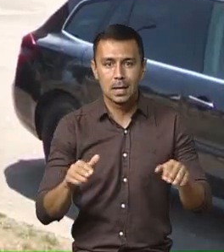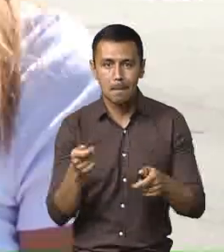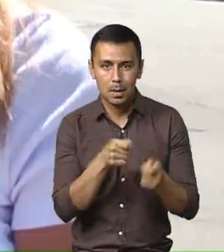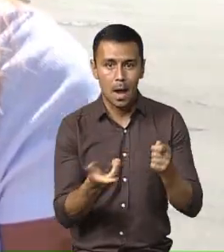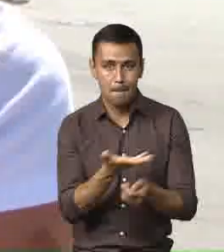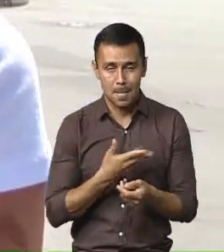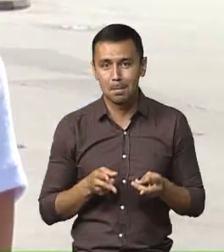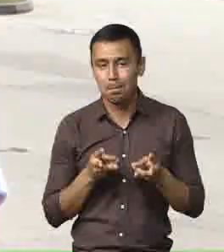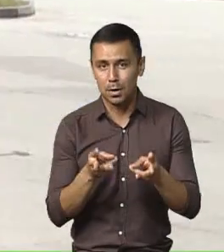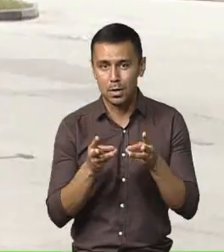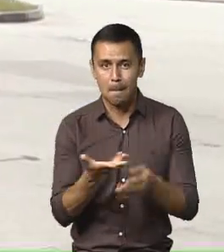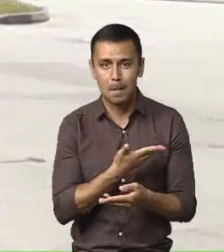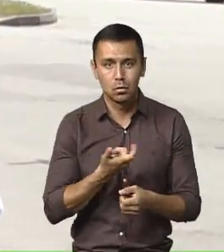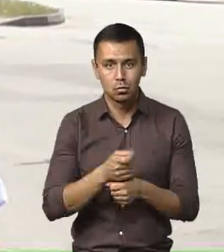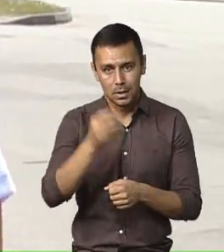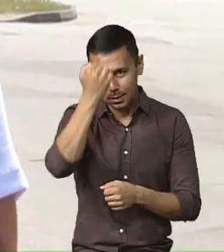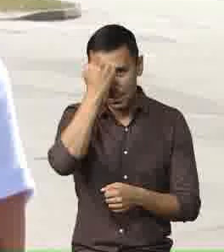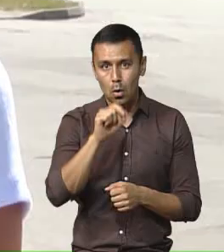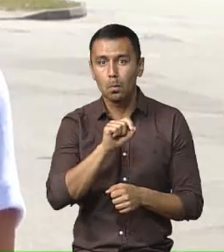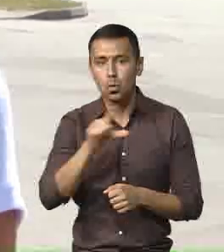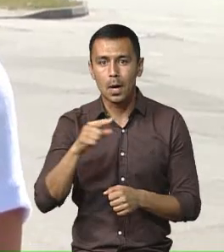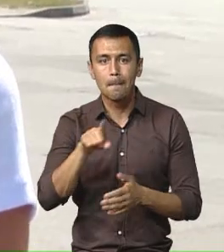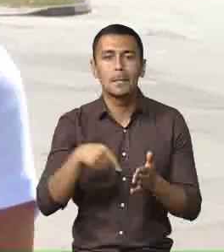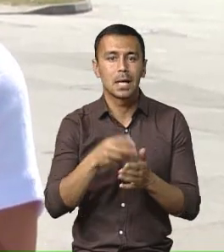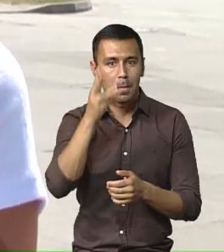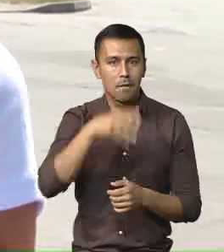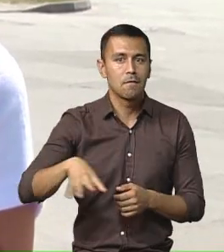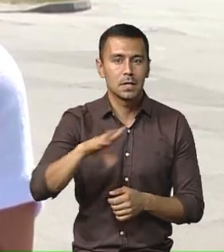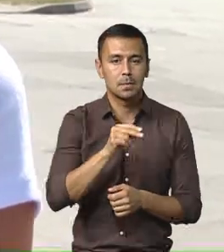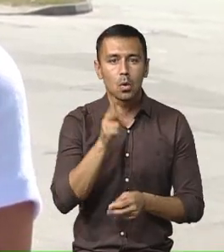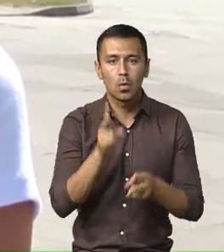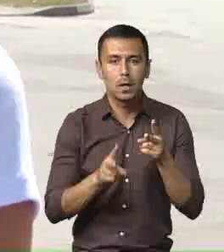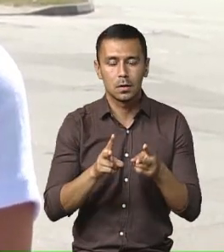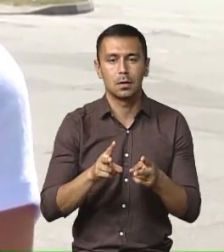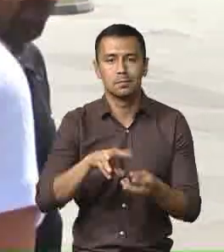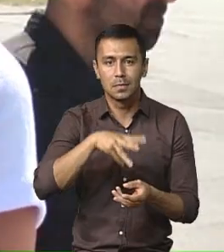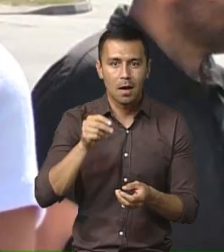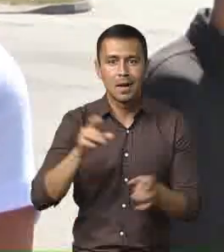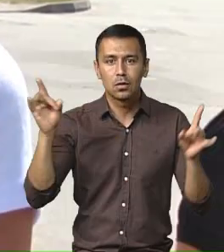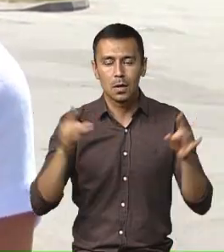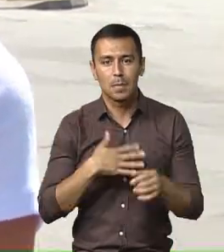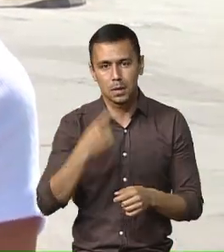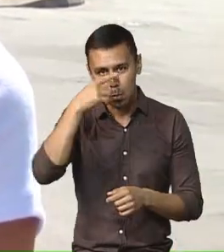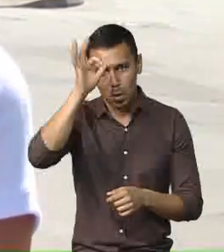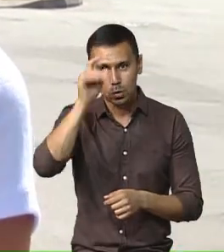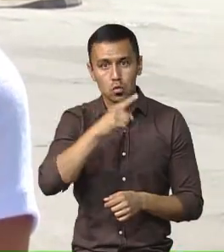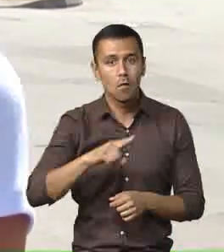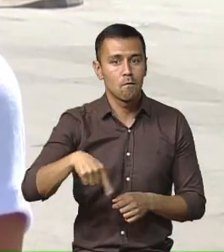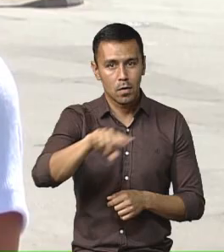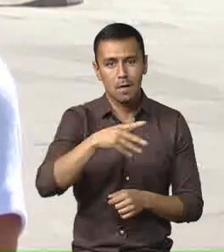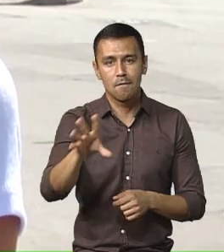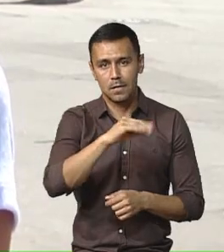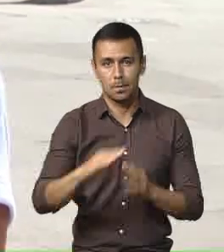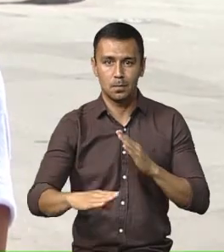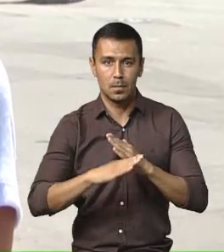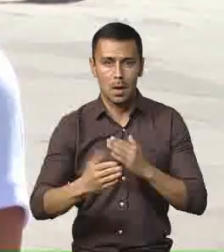печемо. Ми дуже дякуємо блогерам міста Хмельницького, всім кондитерам, кафе, ресторанам і нашій поліції за те, що вони нам всі